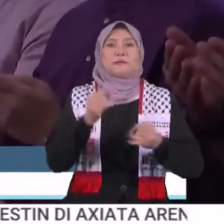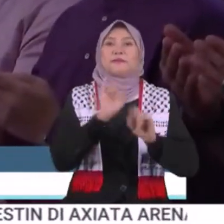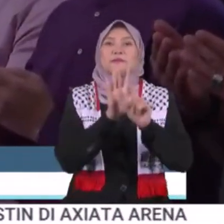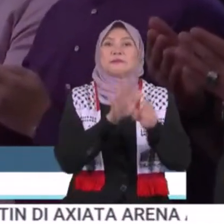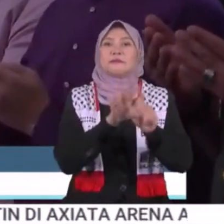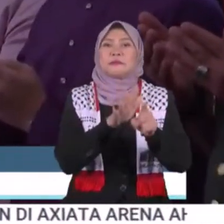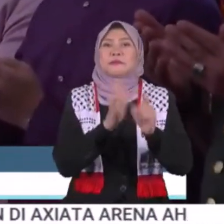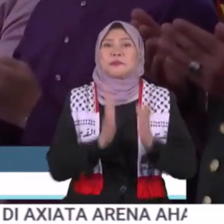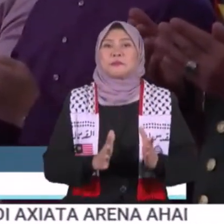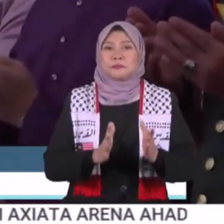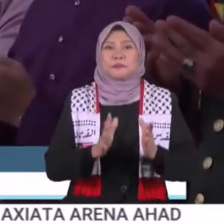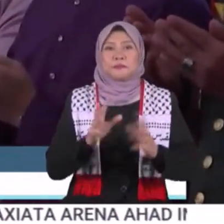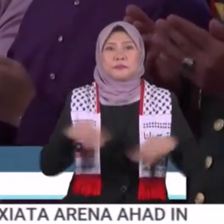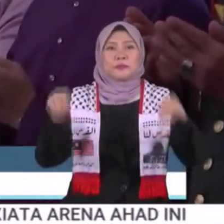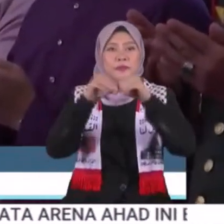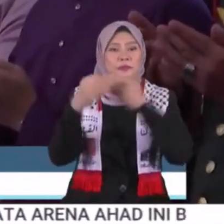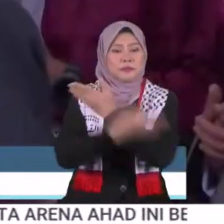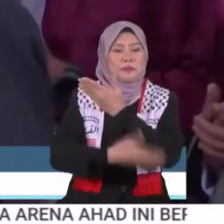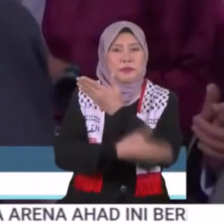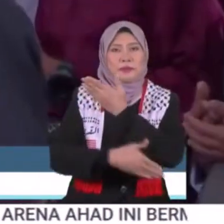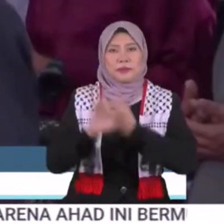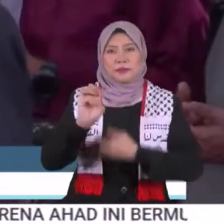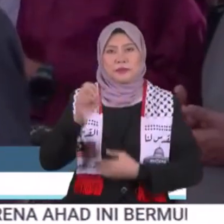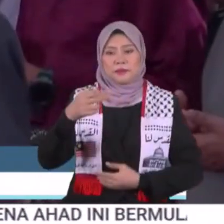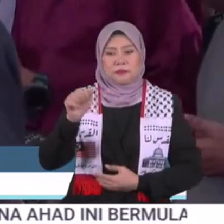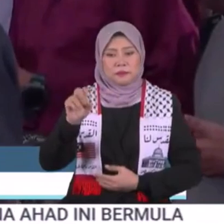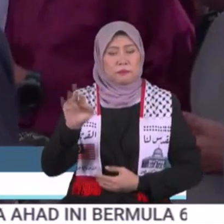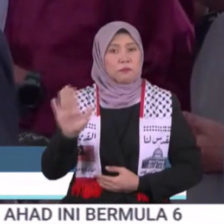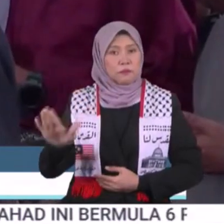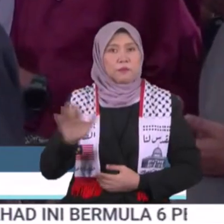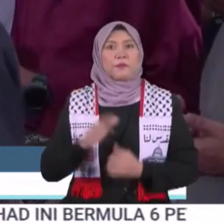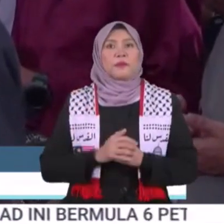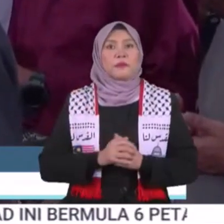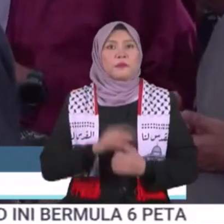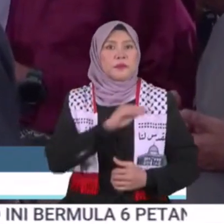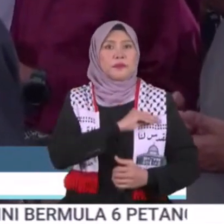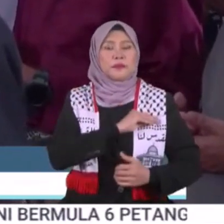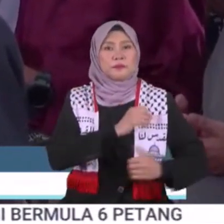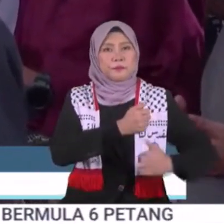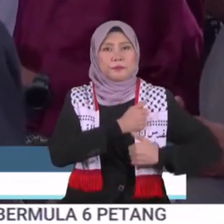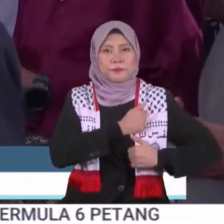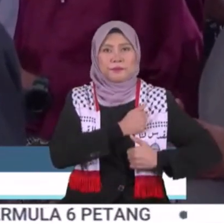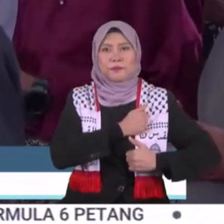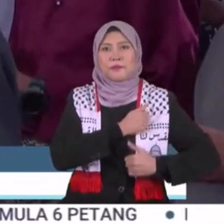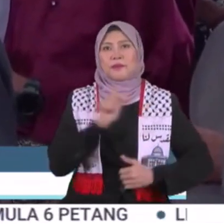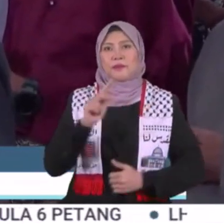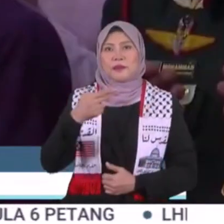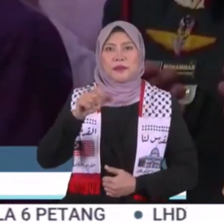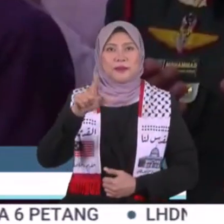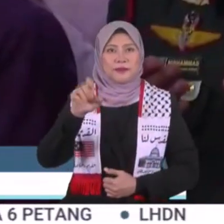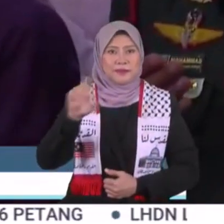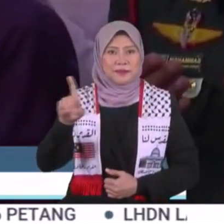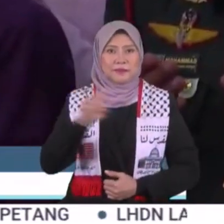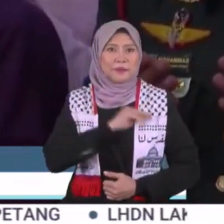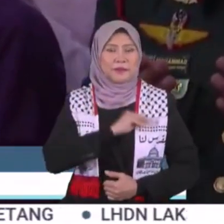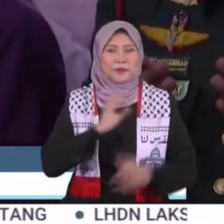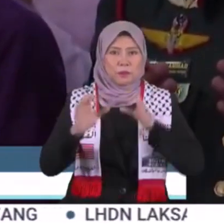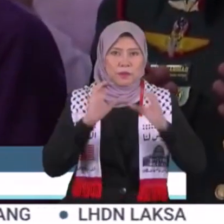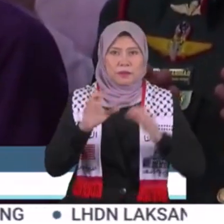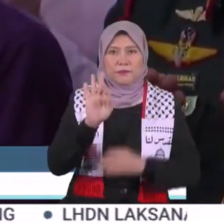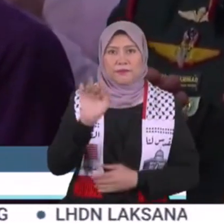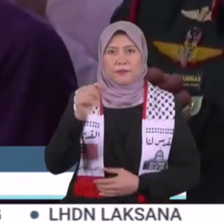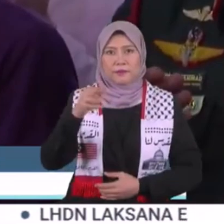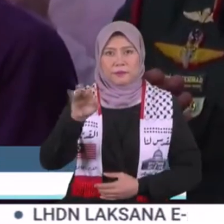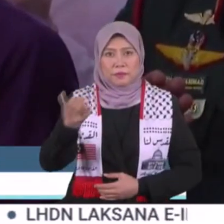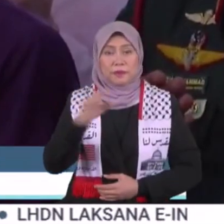Imam Besar Masjid Negara Ehsan Muhammad Husni. Turut serta Menteri Pertahanan Datuk Seri Muhammad Khalid Nordin, Menteri Komunikasi Fahmi